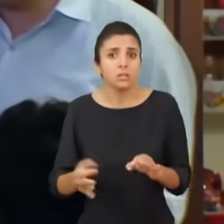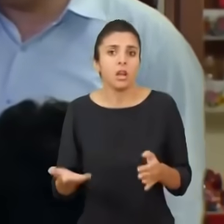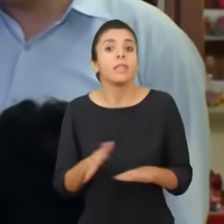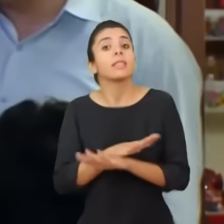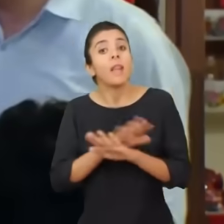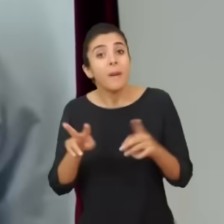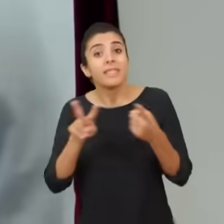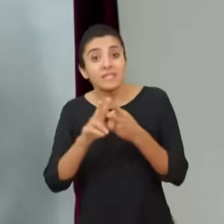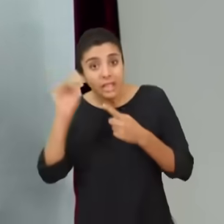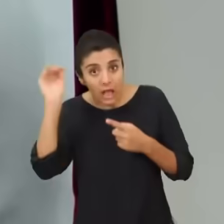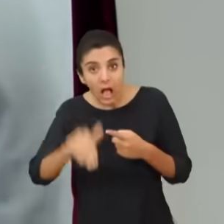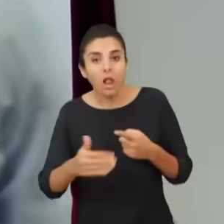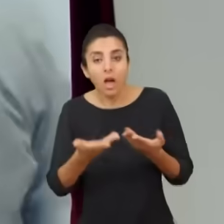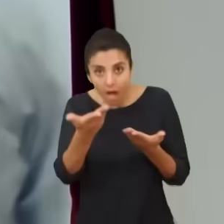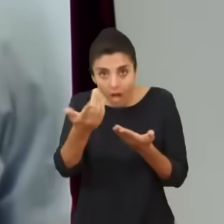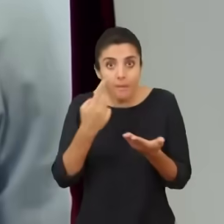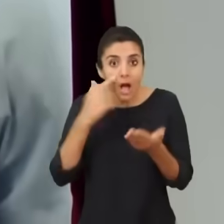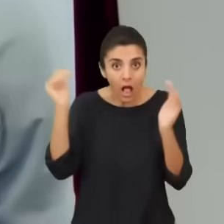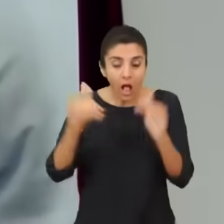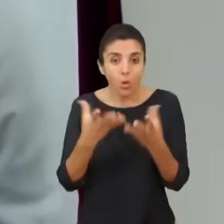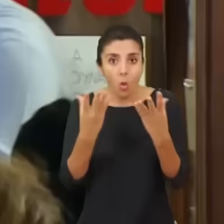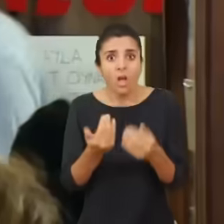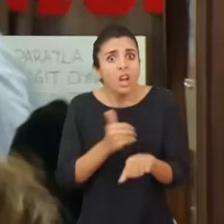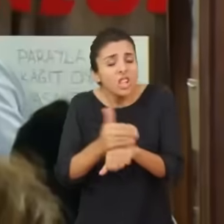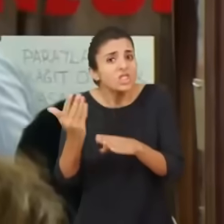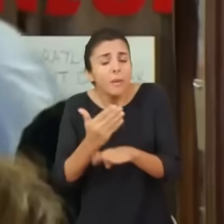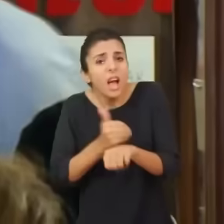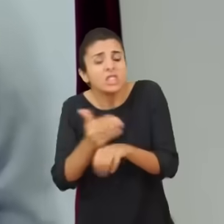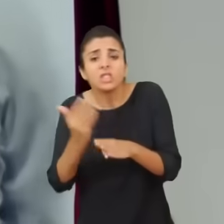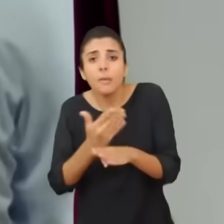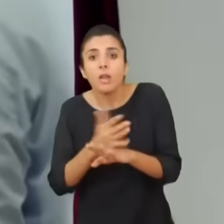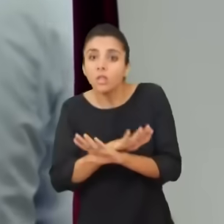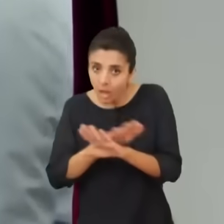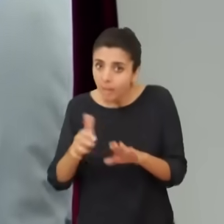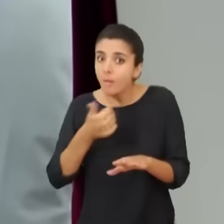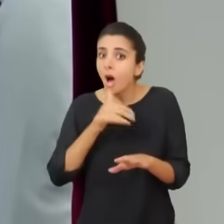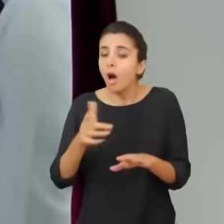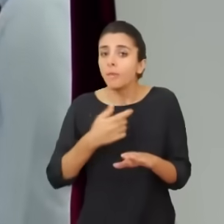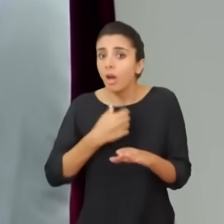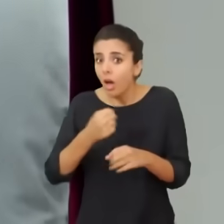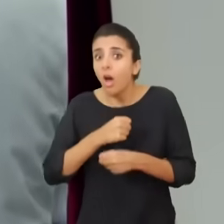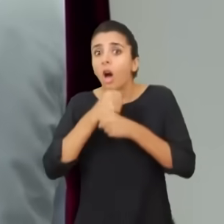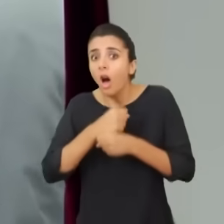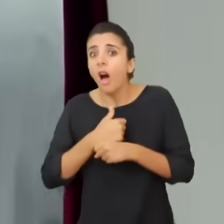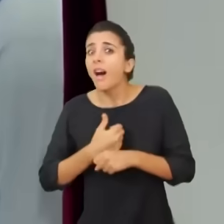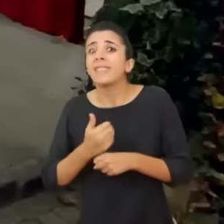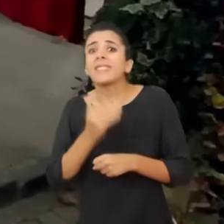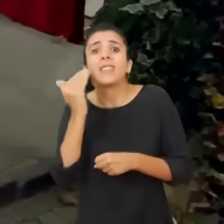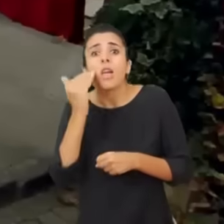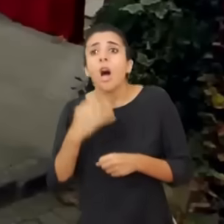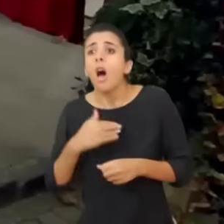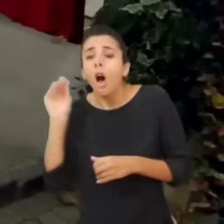işte Nevzat da gel. Selamlar. Al işte geldin abi. Benle şükür. Nerede kaldın Nevzat? Nerede kaldın? Tamam be abi, tasvirler dedemin. Babaannemi zor ikna ettim almak